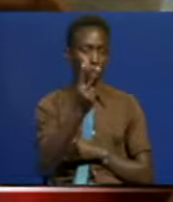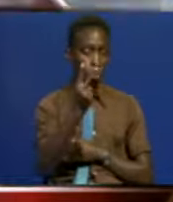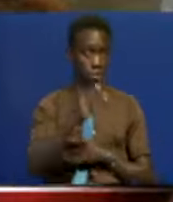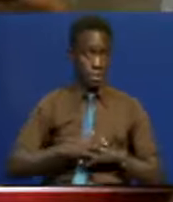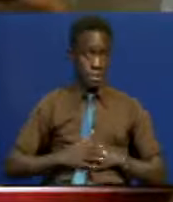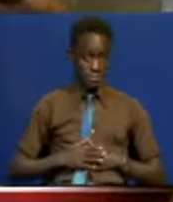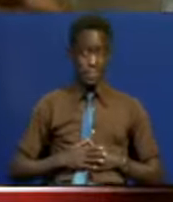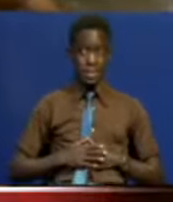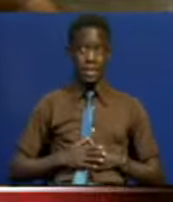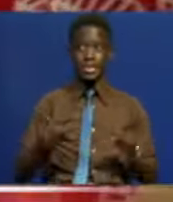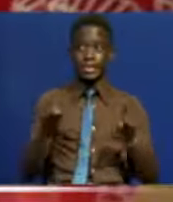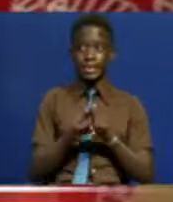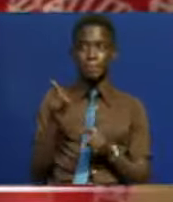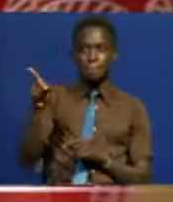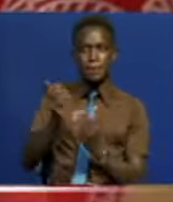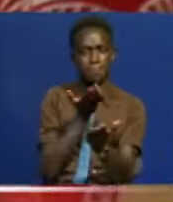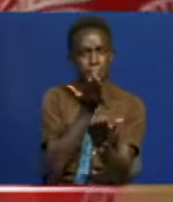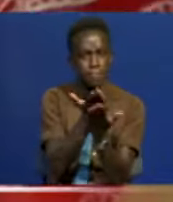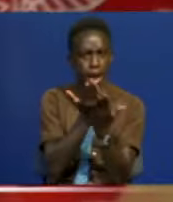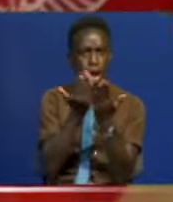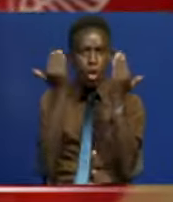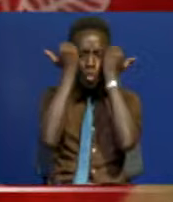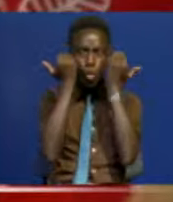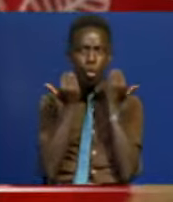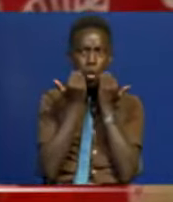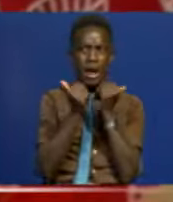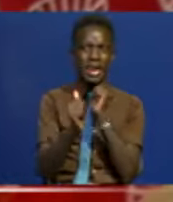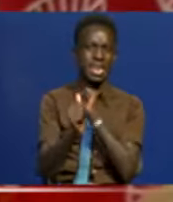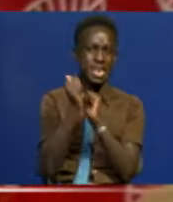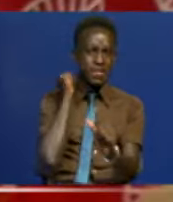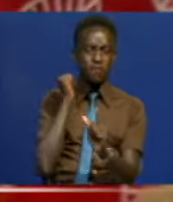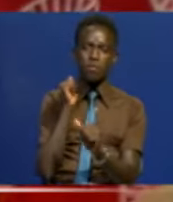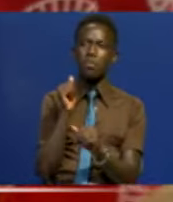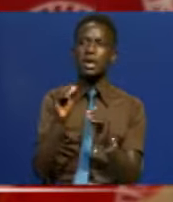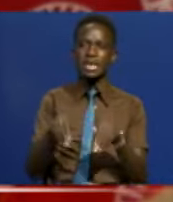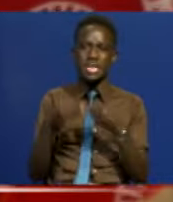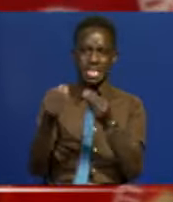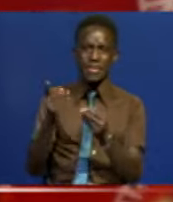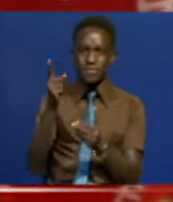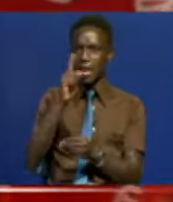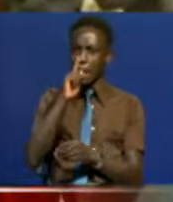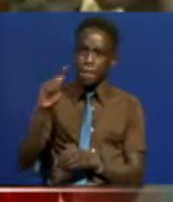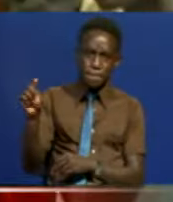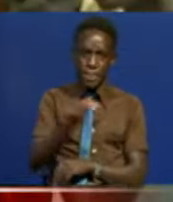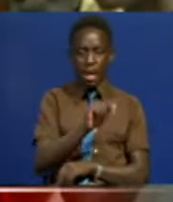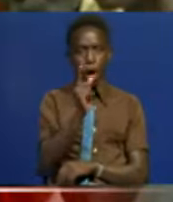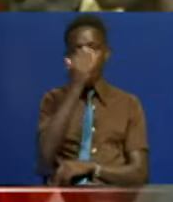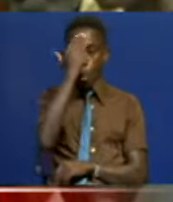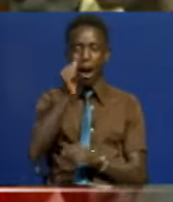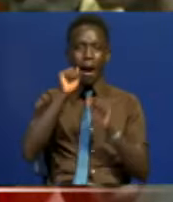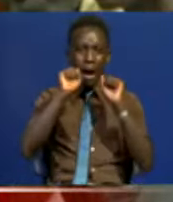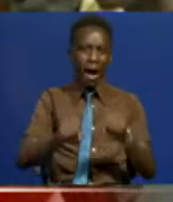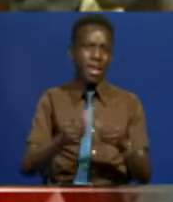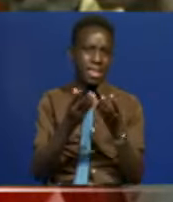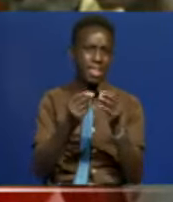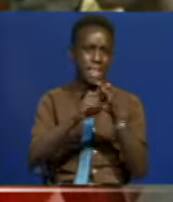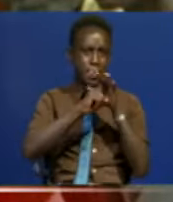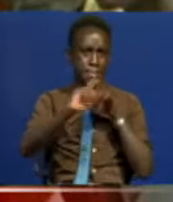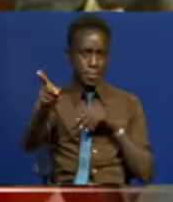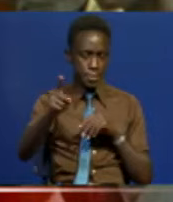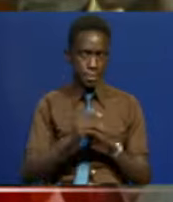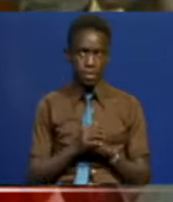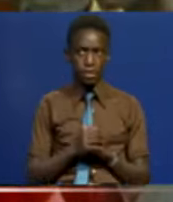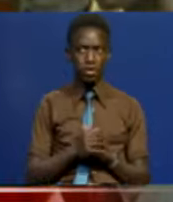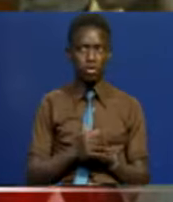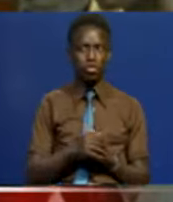hiyo wameiomba mahakama kuwanyima bondi washukiwa hao kwani huenda wakatoroka. You can envisage a situation where